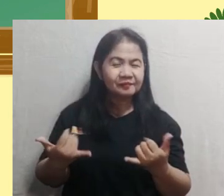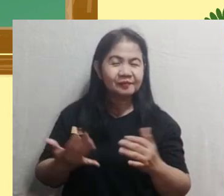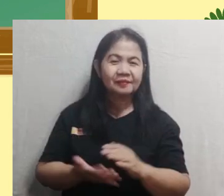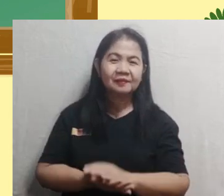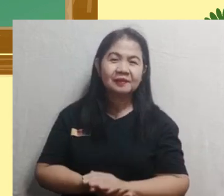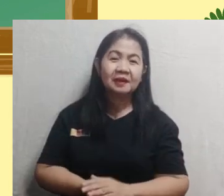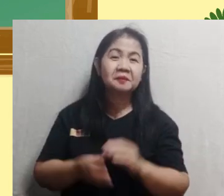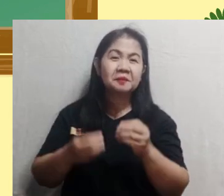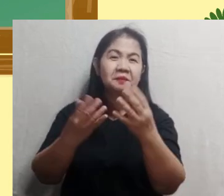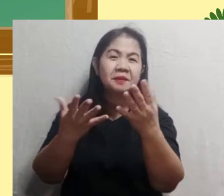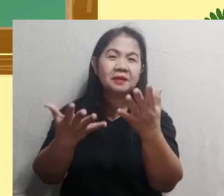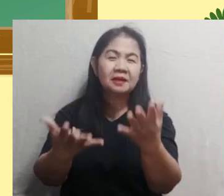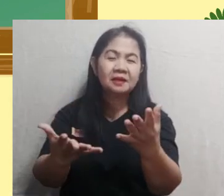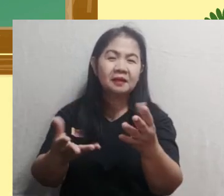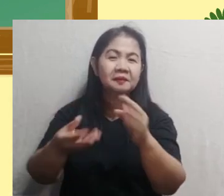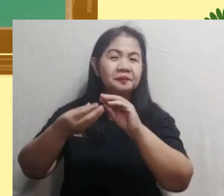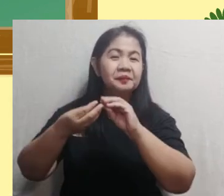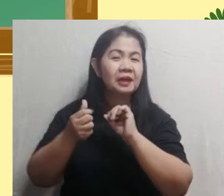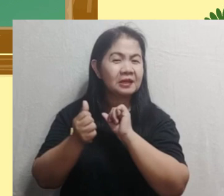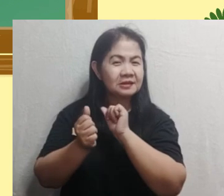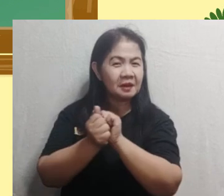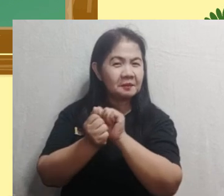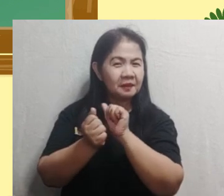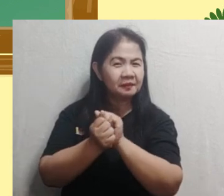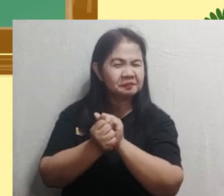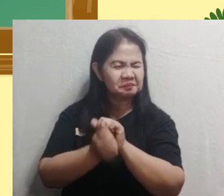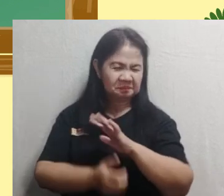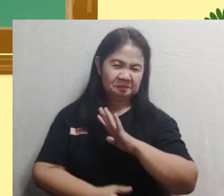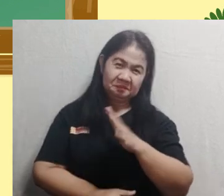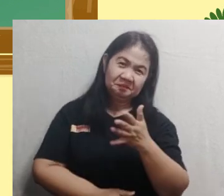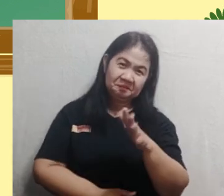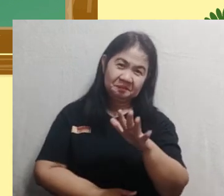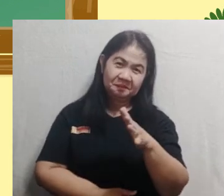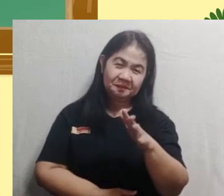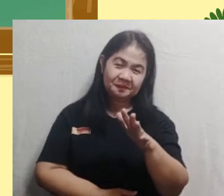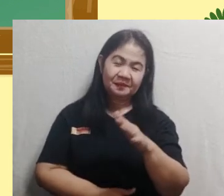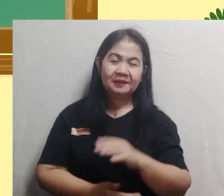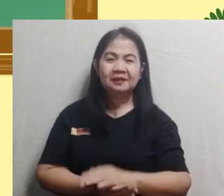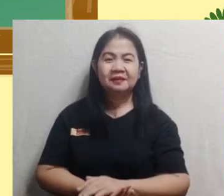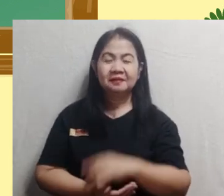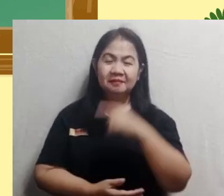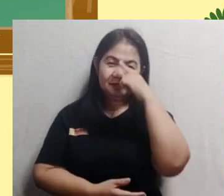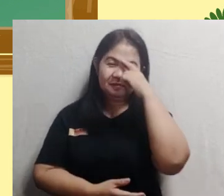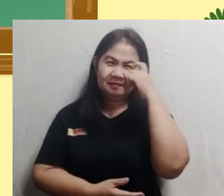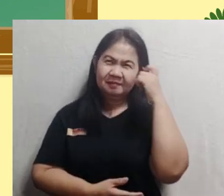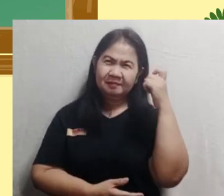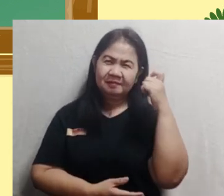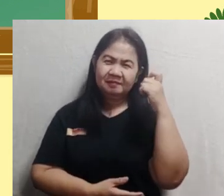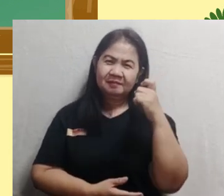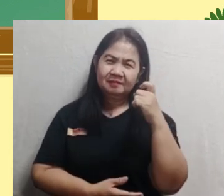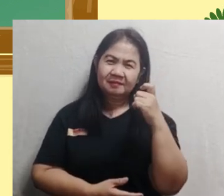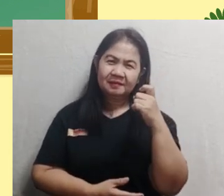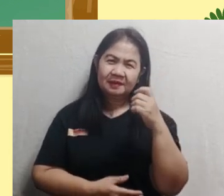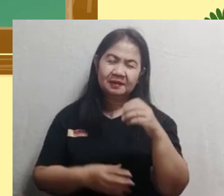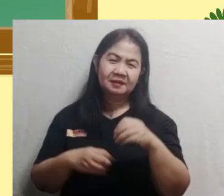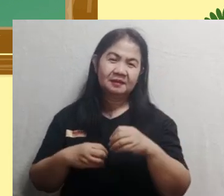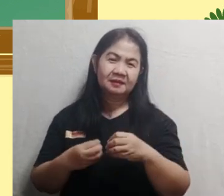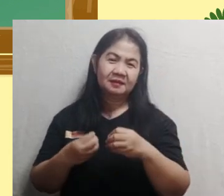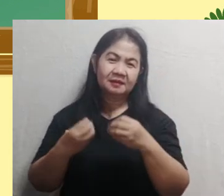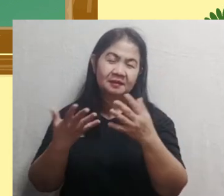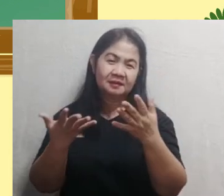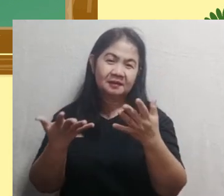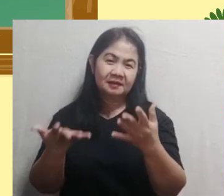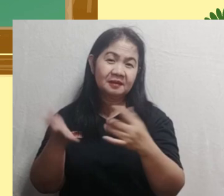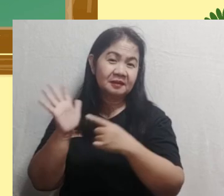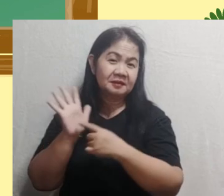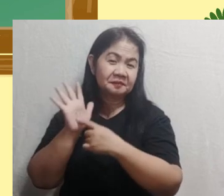antas ay nabibilang sa katamtaman. Sa pagtatayang ito, dito makikita mo na